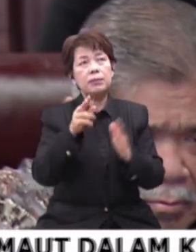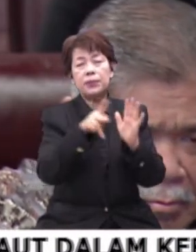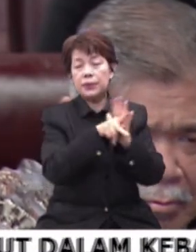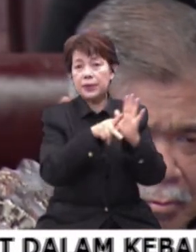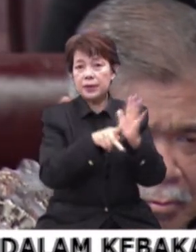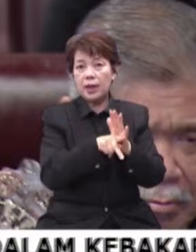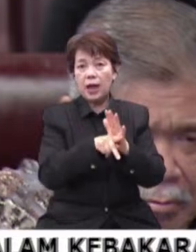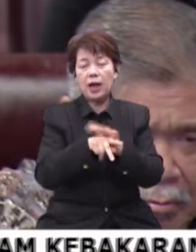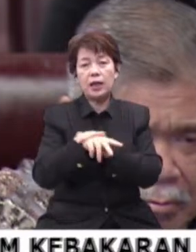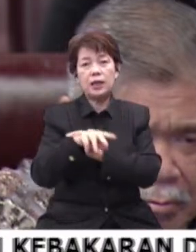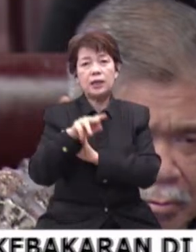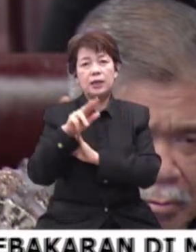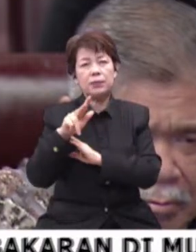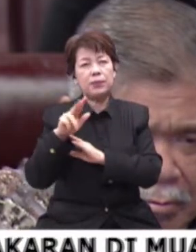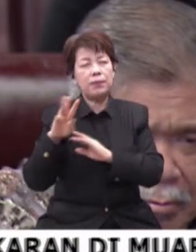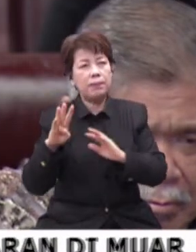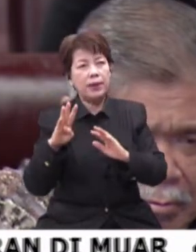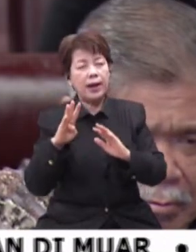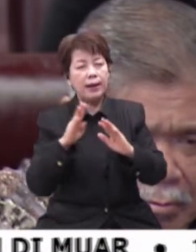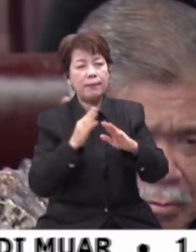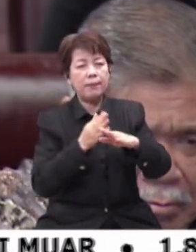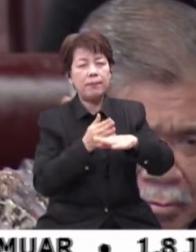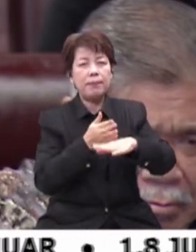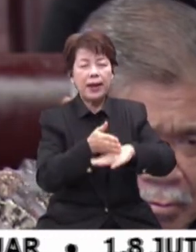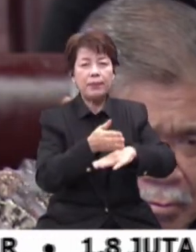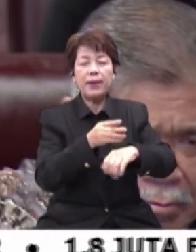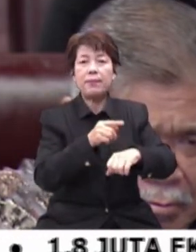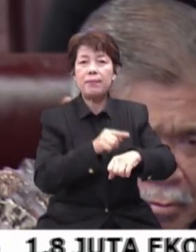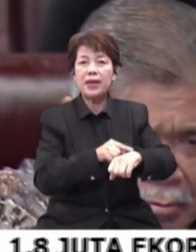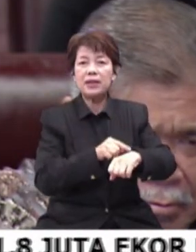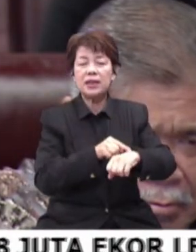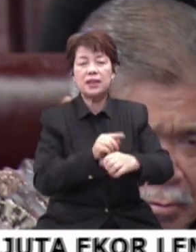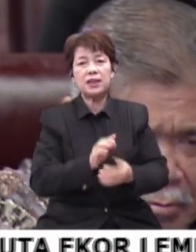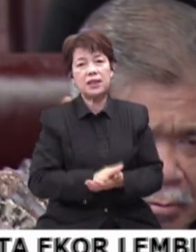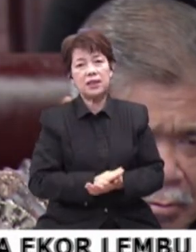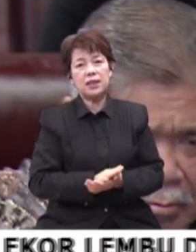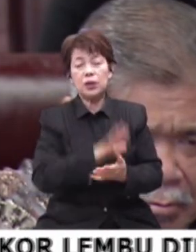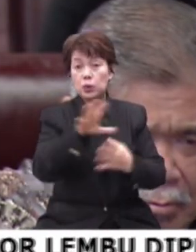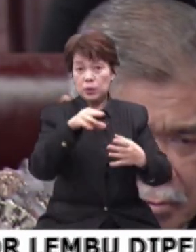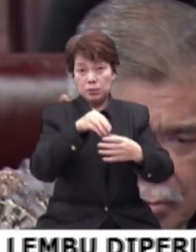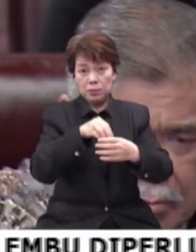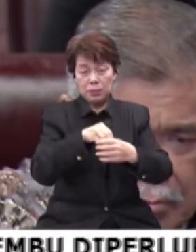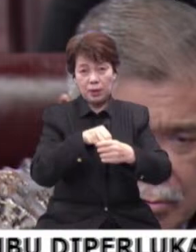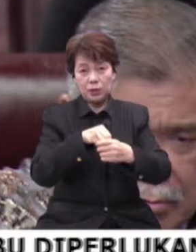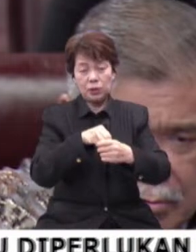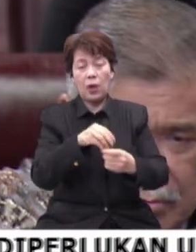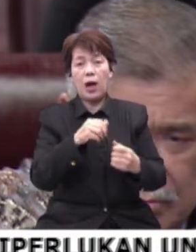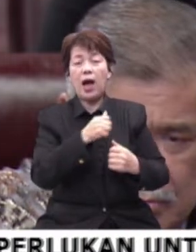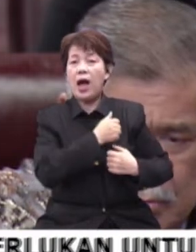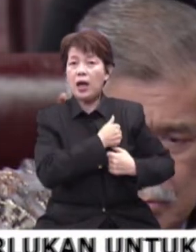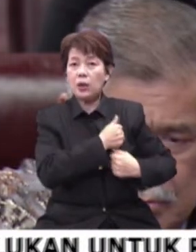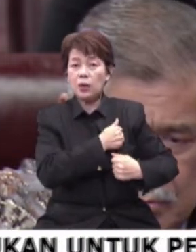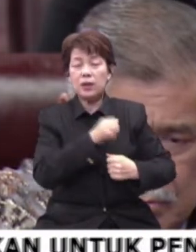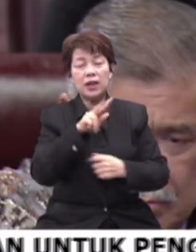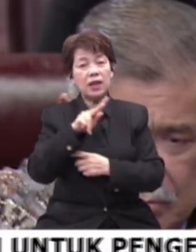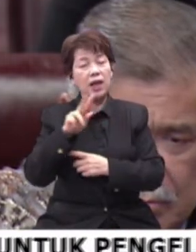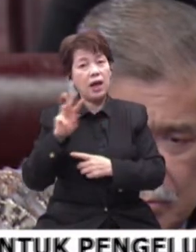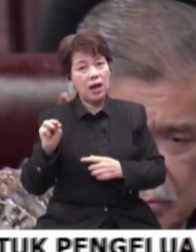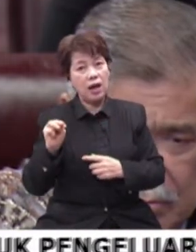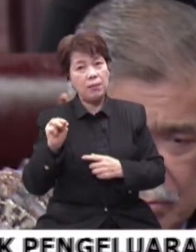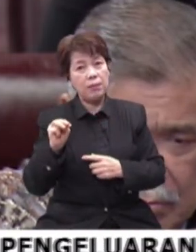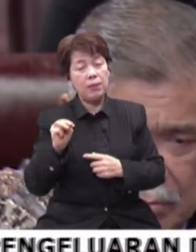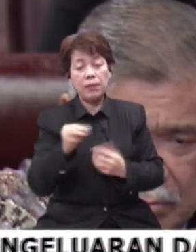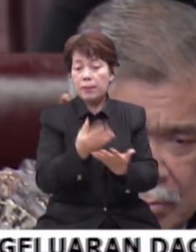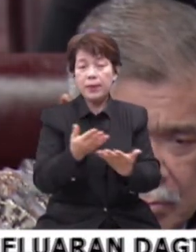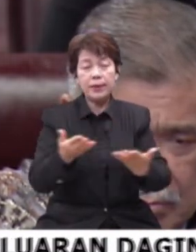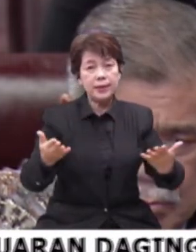waktu bekerja dan lebih masuk ini termasuk bagi anggota GGM yang bertugas di facility